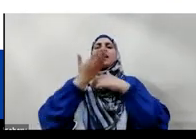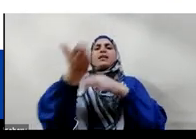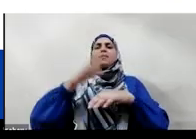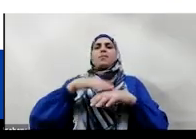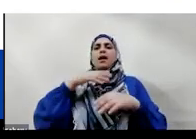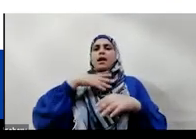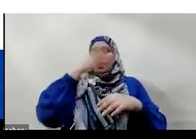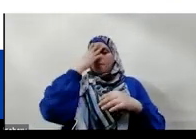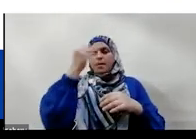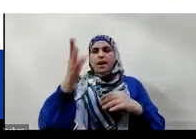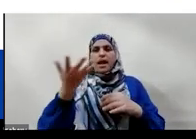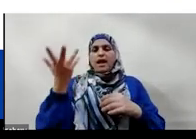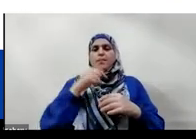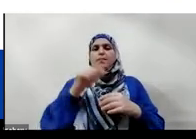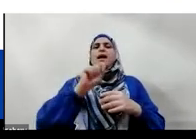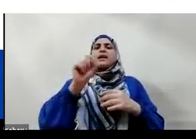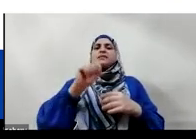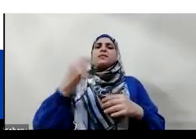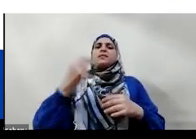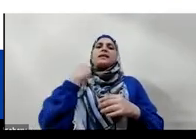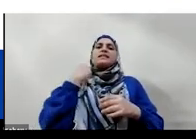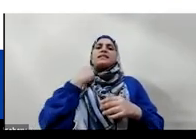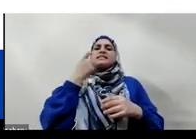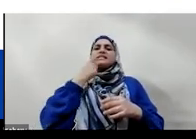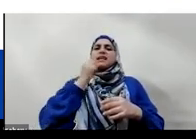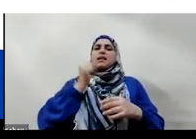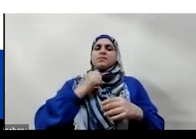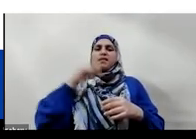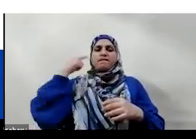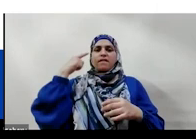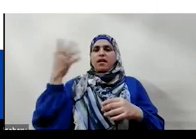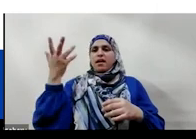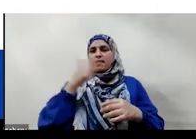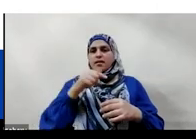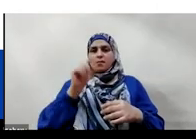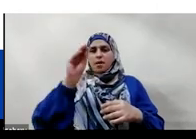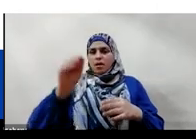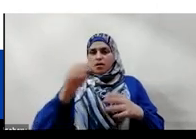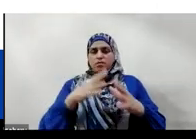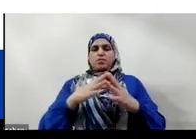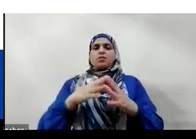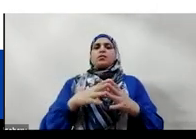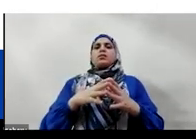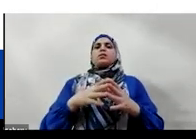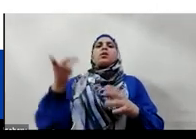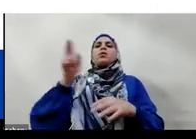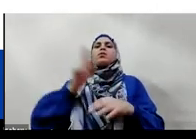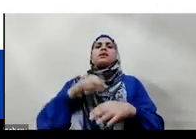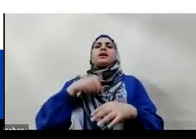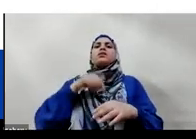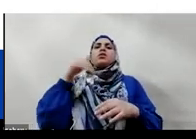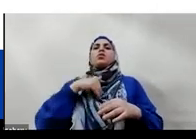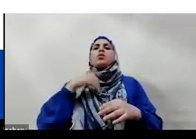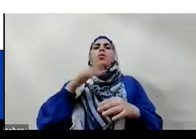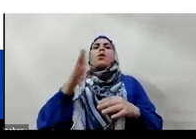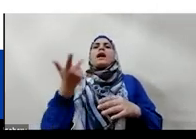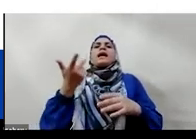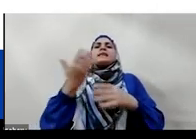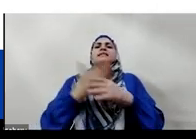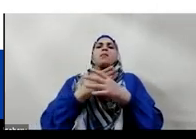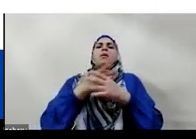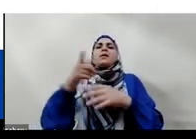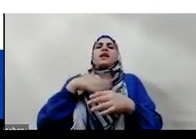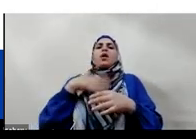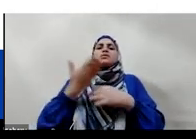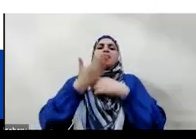برايت، فبختار عدد السنين اللي انا كنت بفكر فيها ان انا اقدم على البرنامج، ايه هي الميجر فاكتورز اللي خليتك تقدم على برنامج